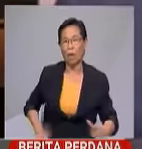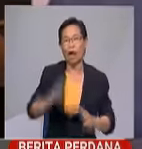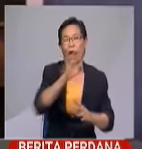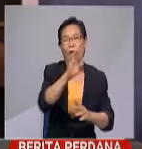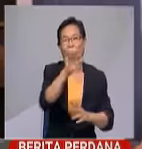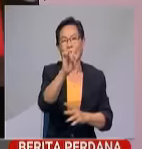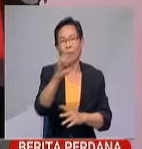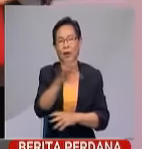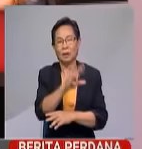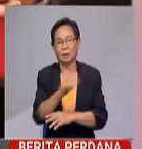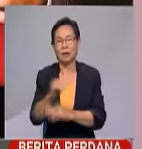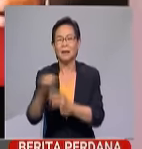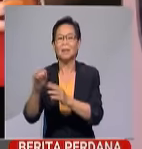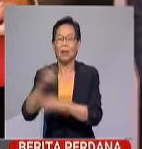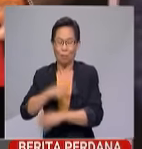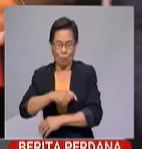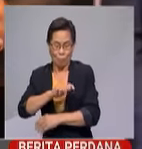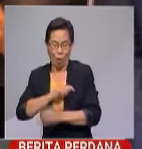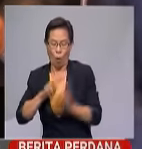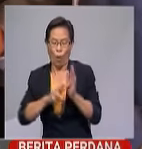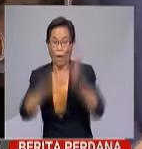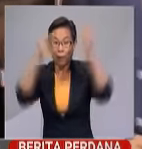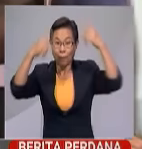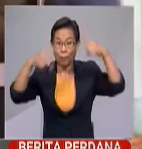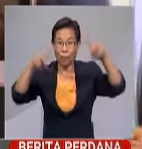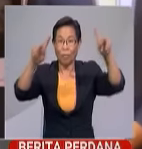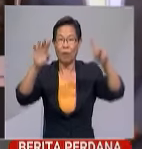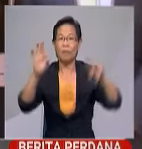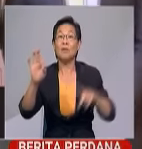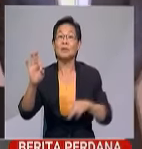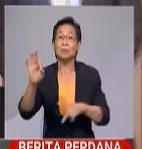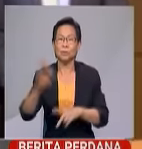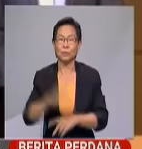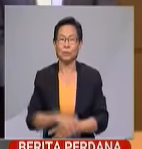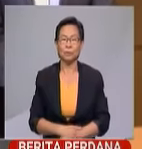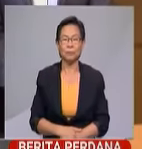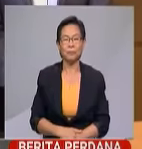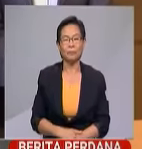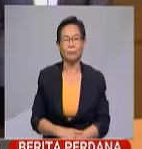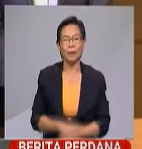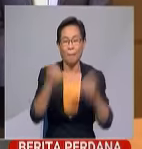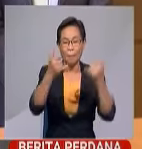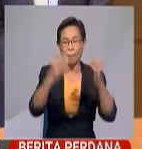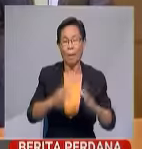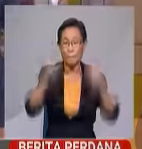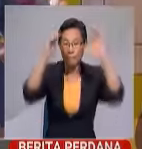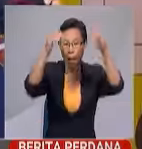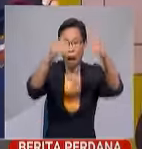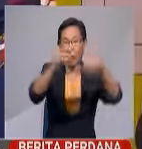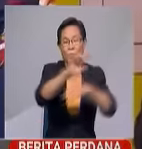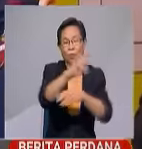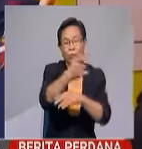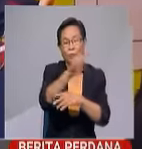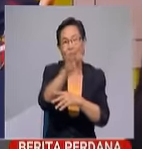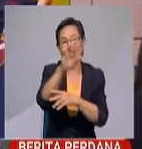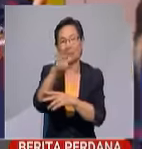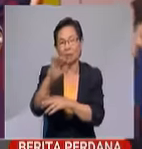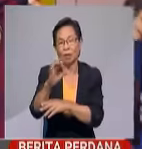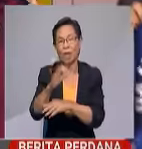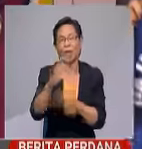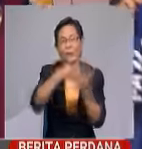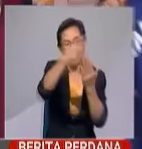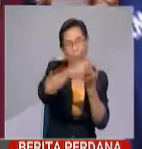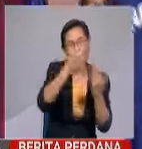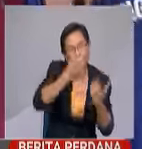manakala Levante diwakili presidennya Francisco Javier Catalan Vina. Pemain Pahang Rangers pula melihat kerjasama itu adalah inisiatif